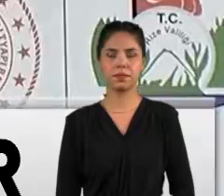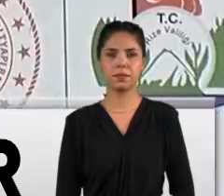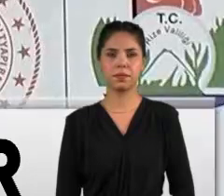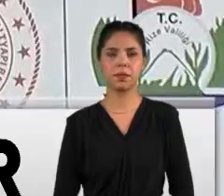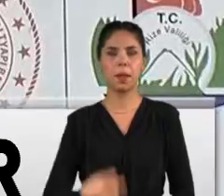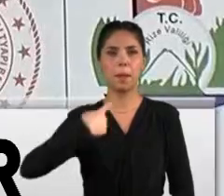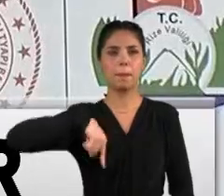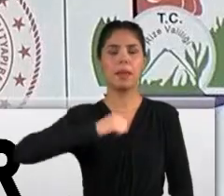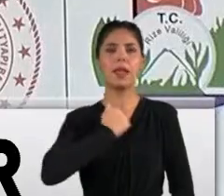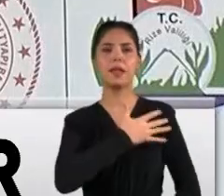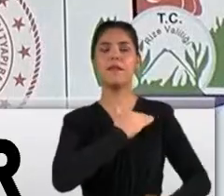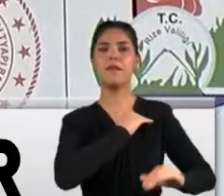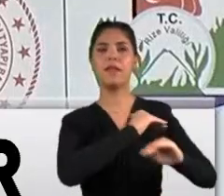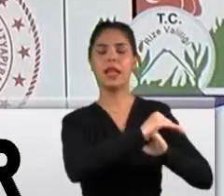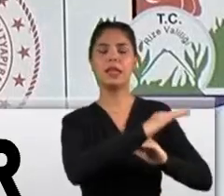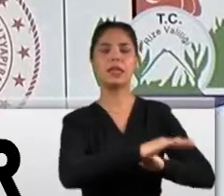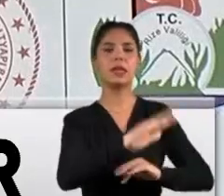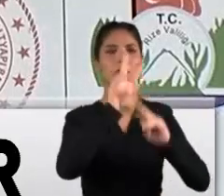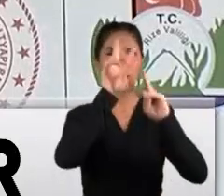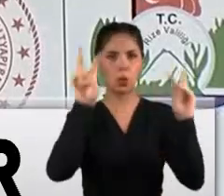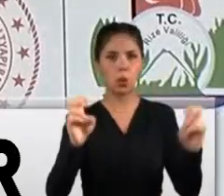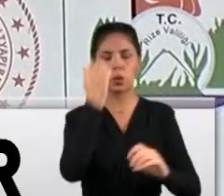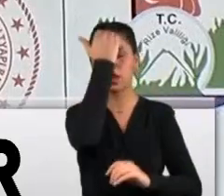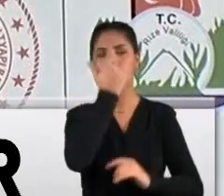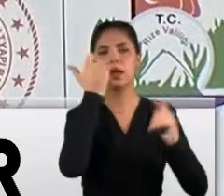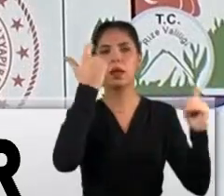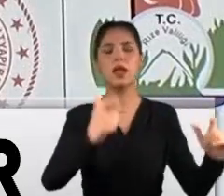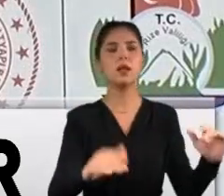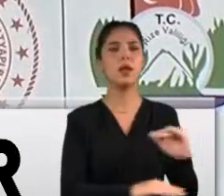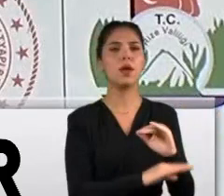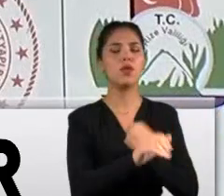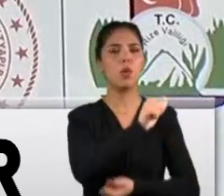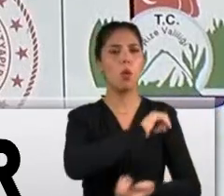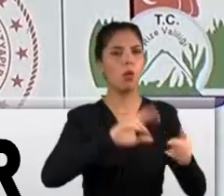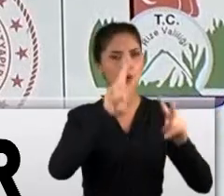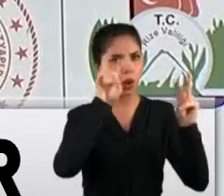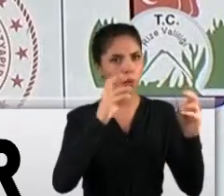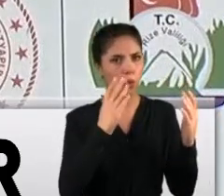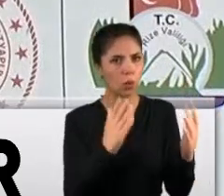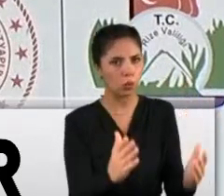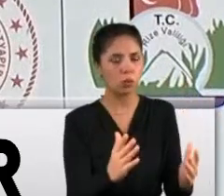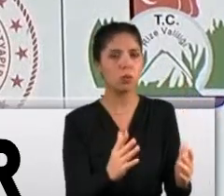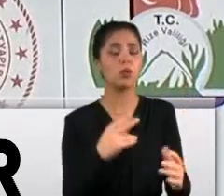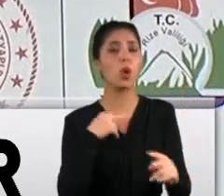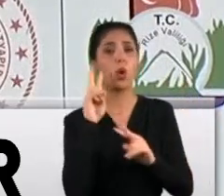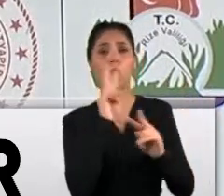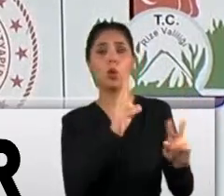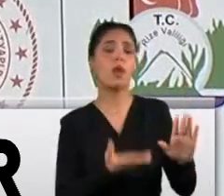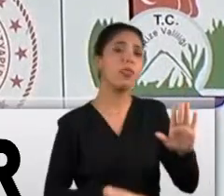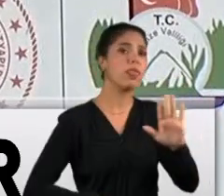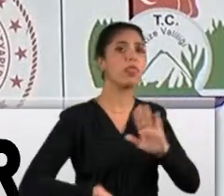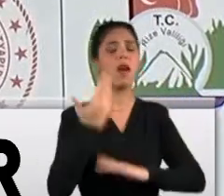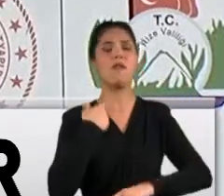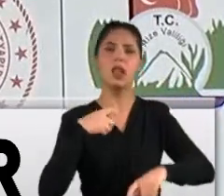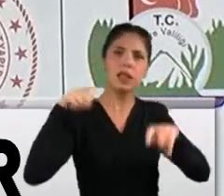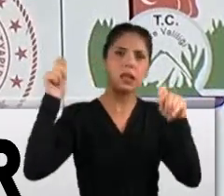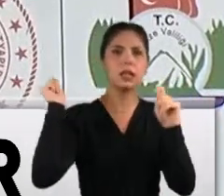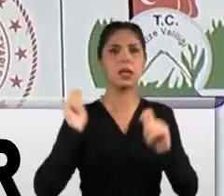Biz Filistin meselesinde, Gazze'de yaşananlar konusunda gözükenden çok daha fazlasını